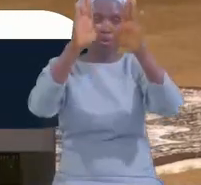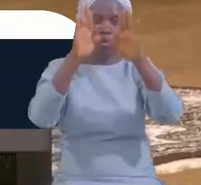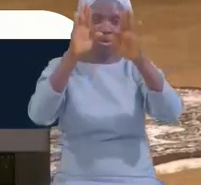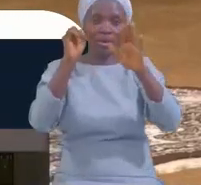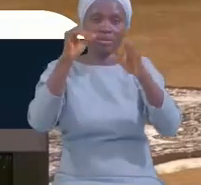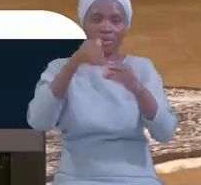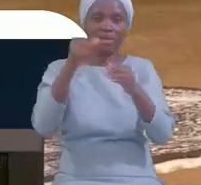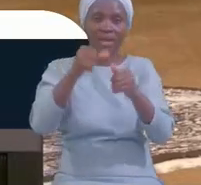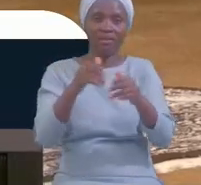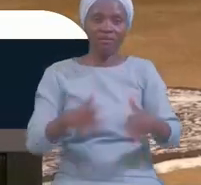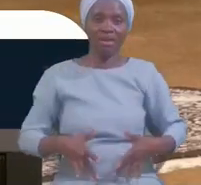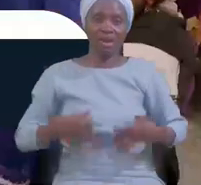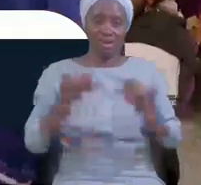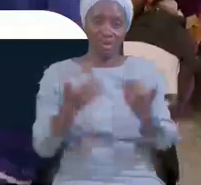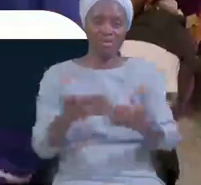au nom de Jésus-Christ.